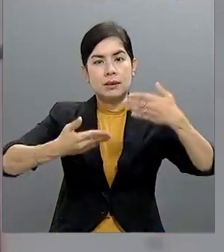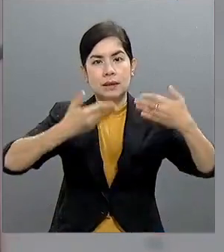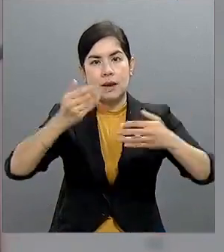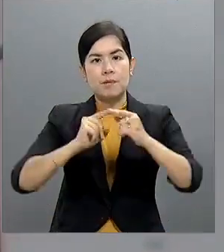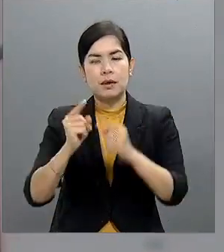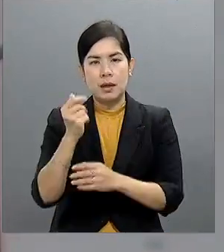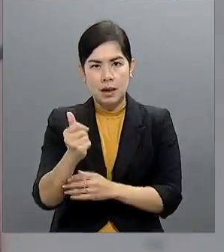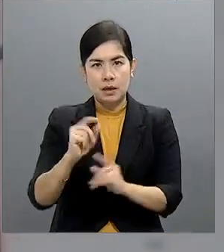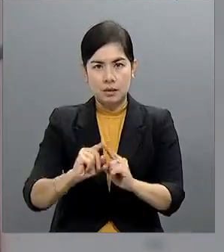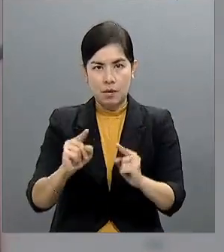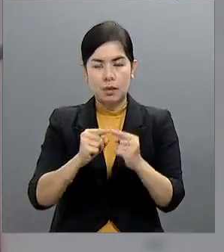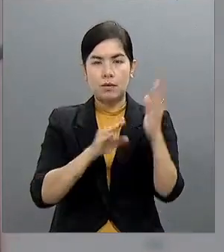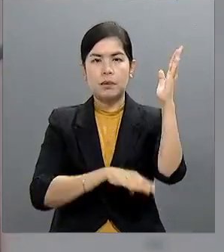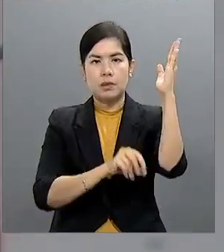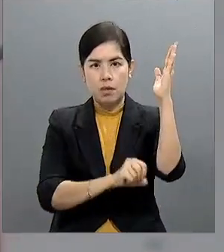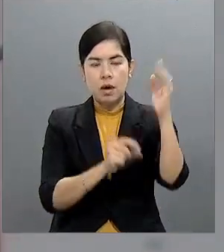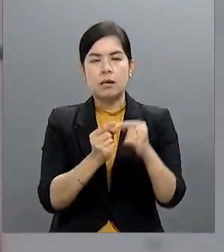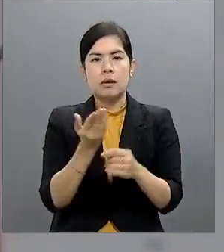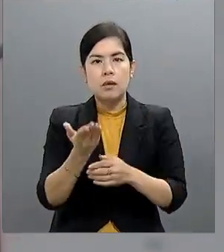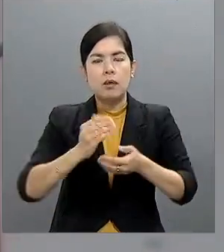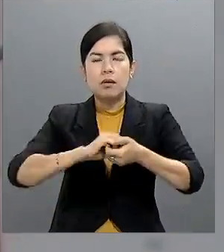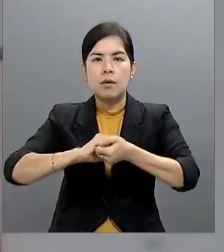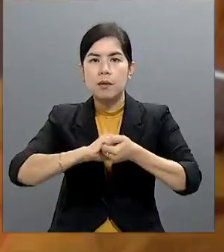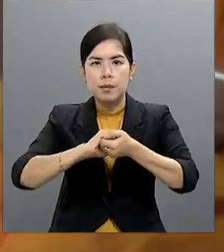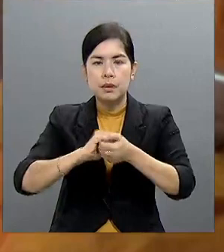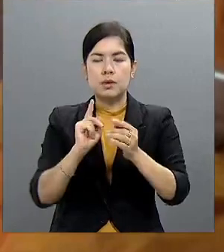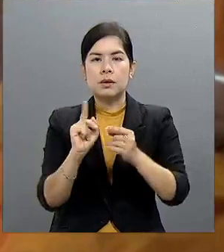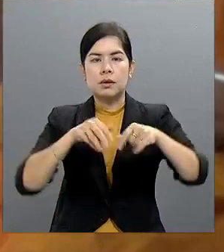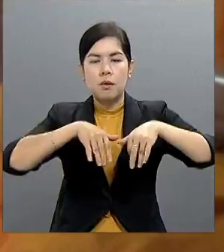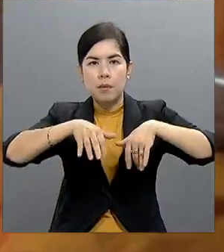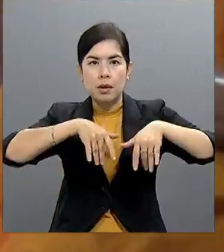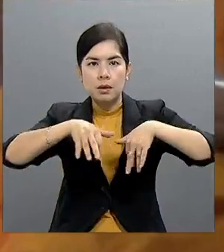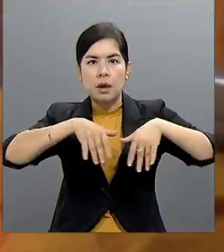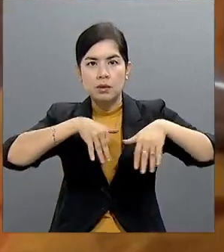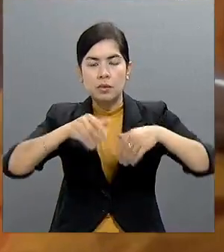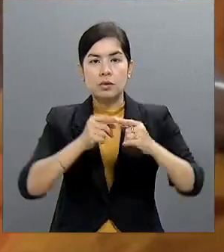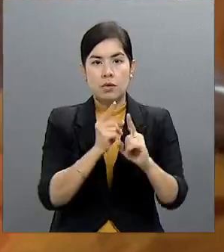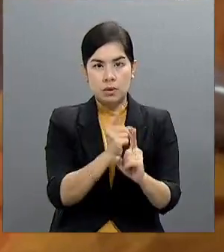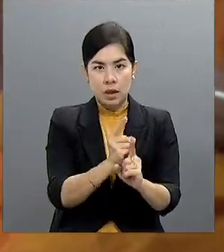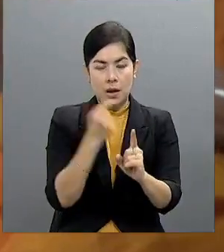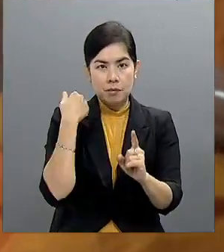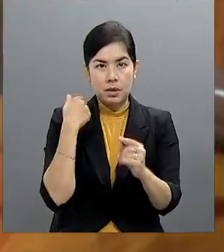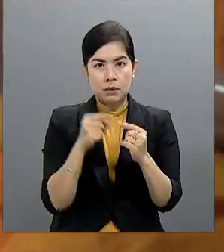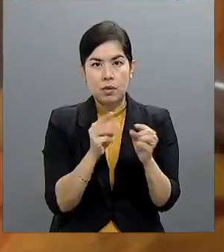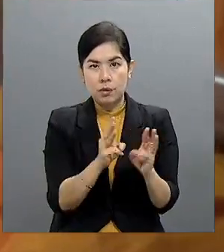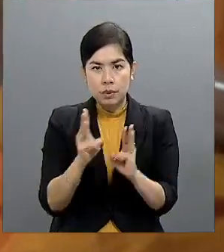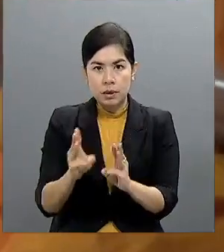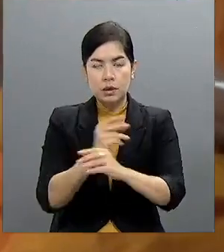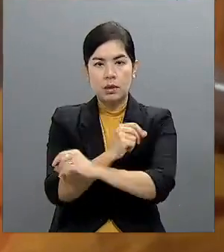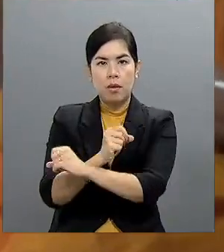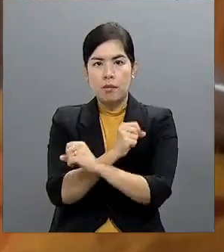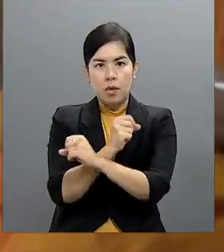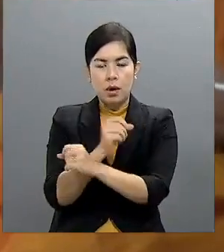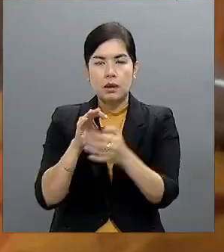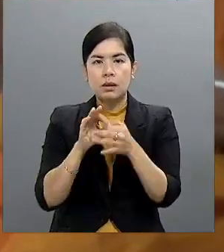สงขลาก็ยังขอความร่วมมือประชาชนนะคะปฏิบัติตามแนวทางในการป้องกันการแพร่ระบาดของโ